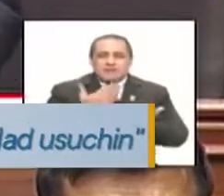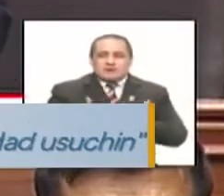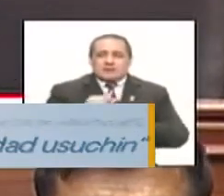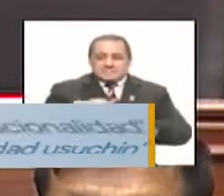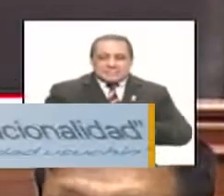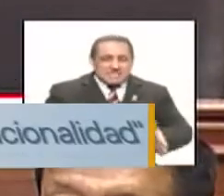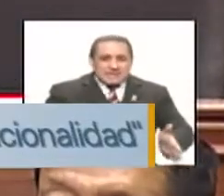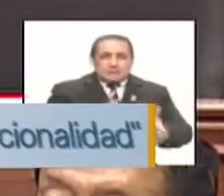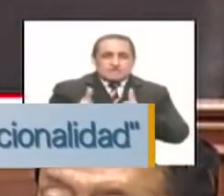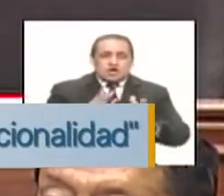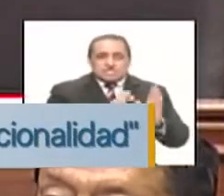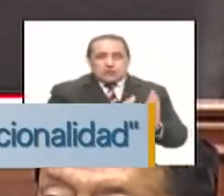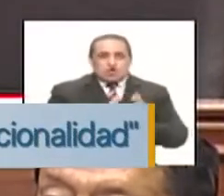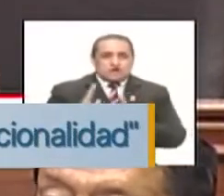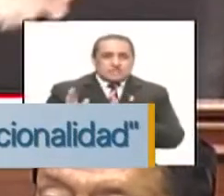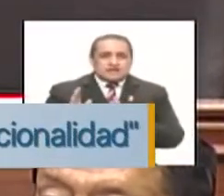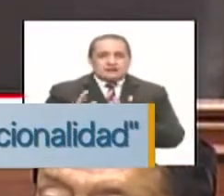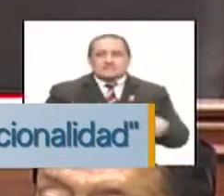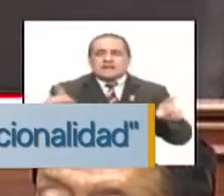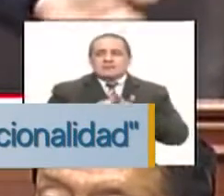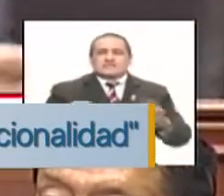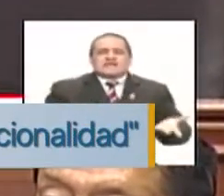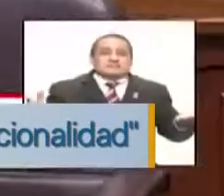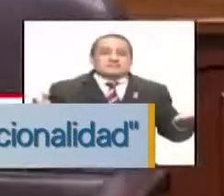imainatataj yanapangman, himingman.